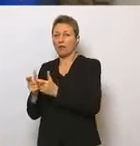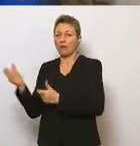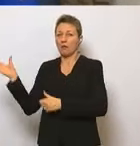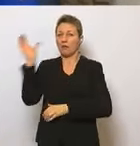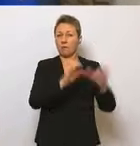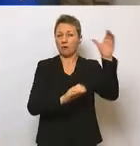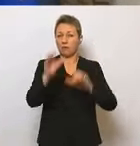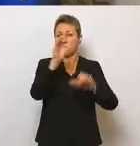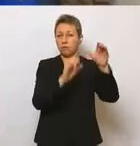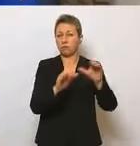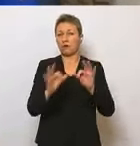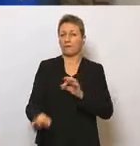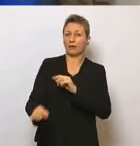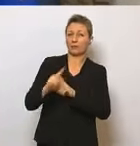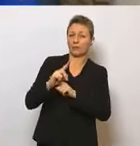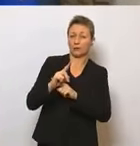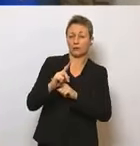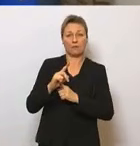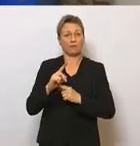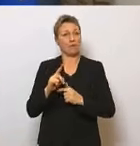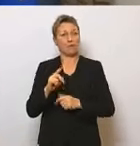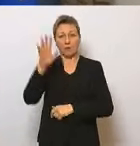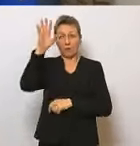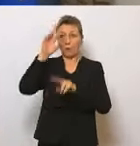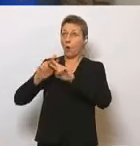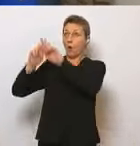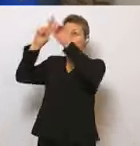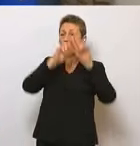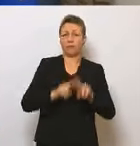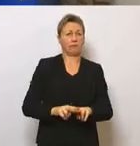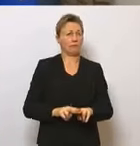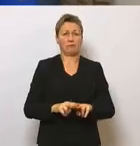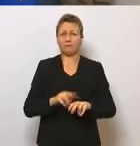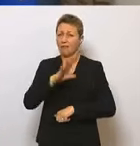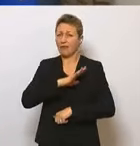d'innovation. Il y a des capacités innovantes en Europe.